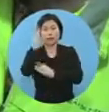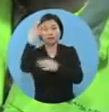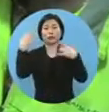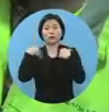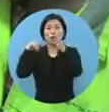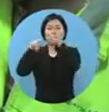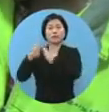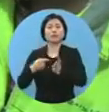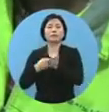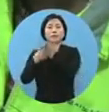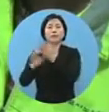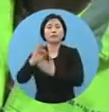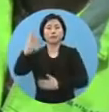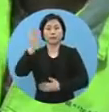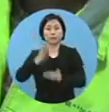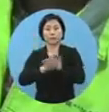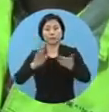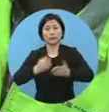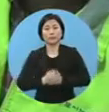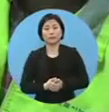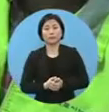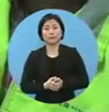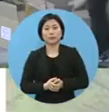시군 주민복지과에 신청하면 됩니다.